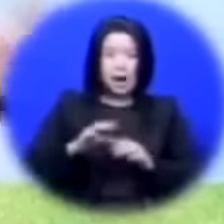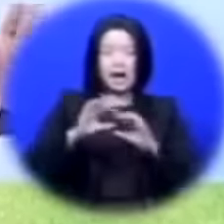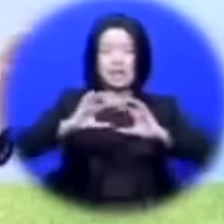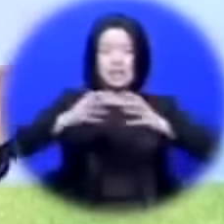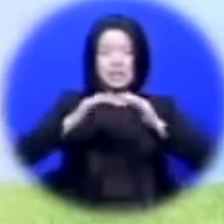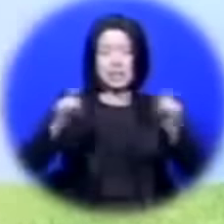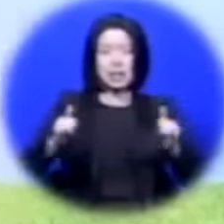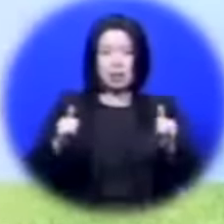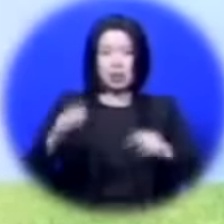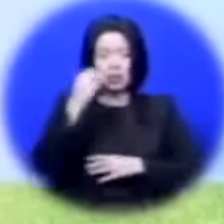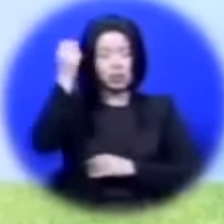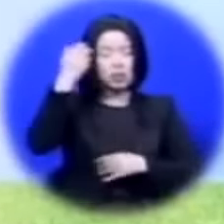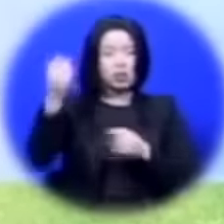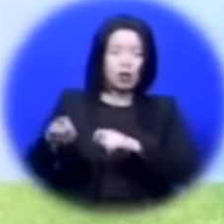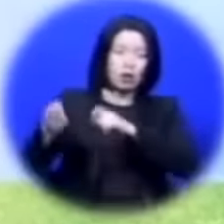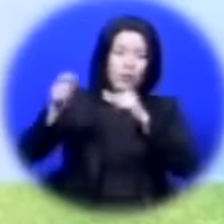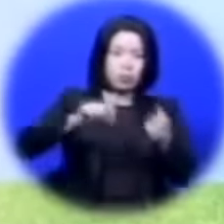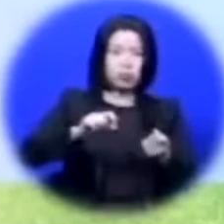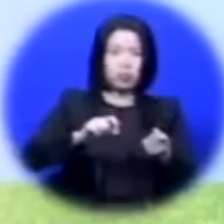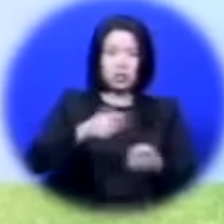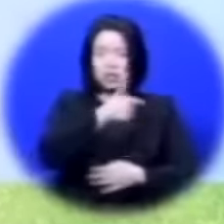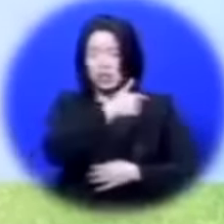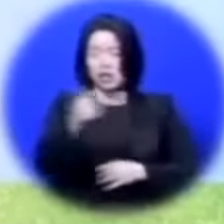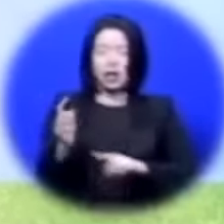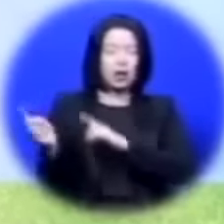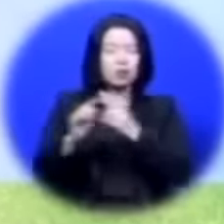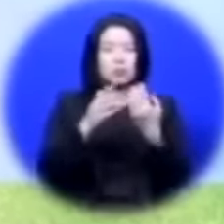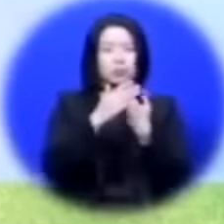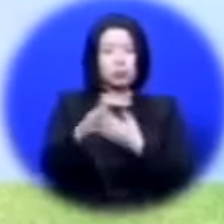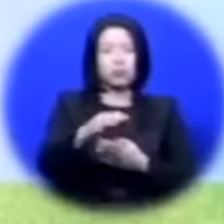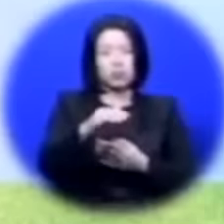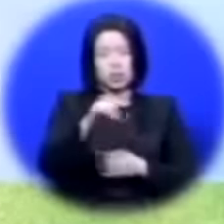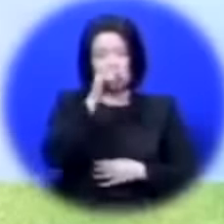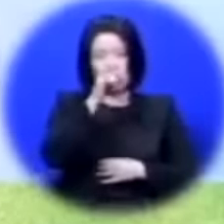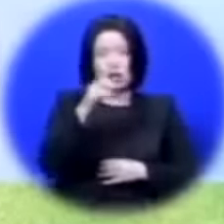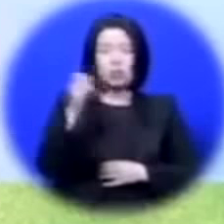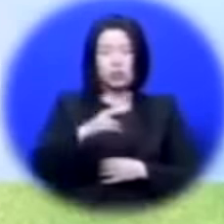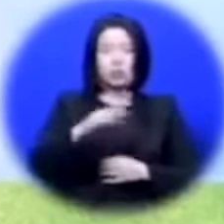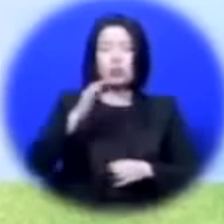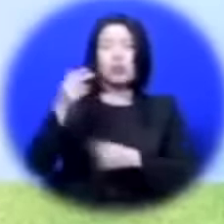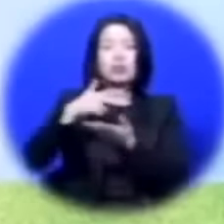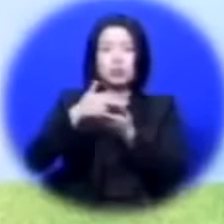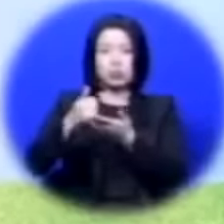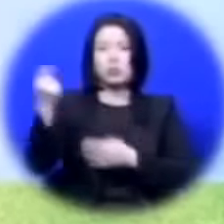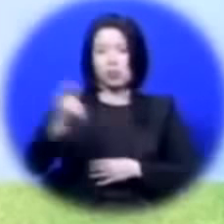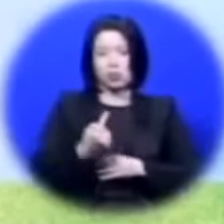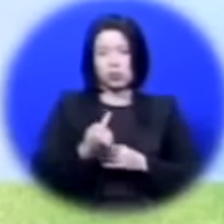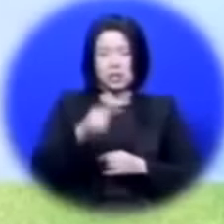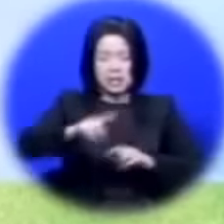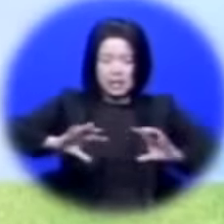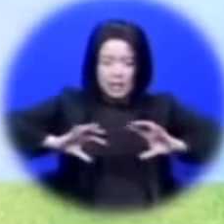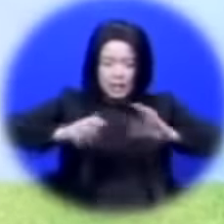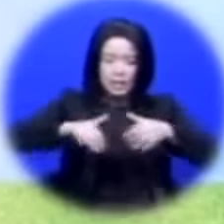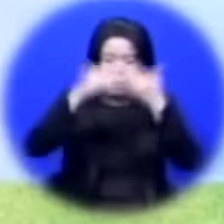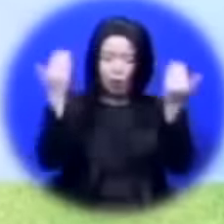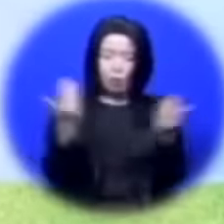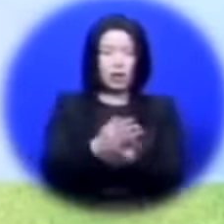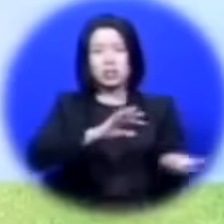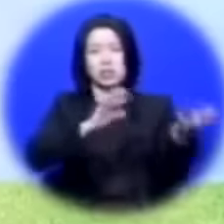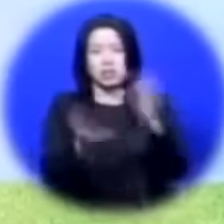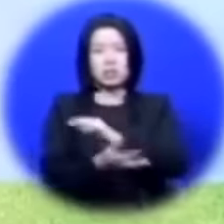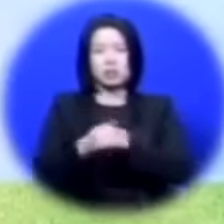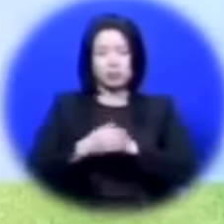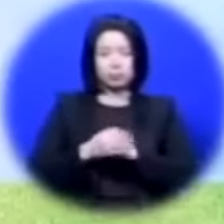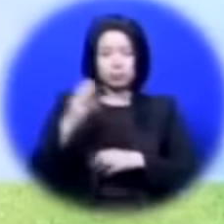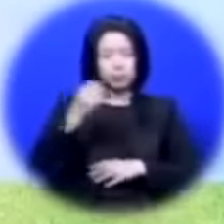대부흥이 일어나고 그리고 우리 주님이 오십니다 그리고이 세상은 정말 완전히 뒤집어져요 성령이